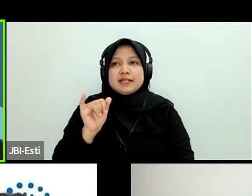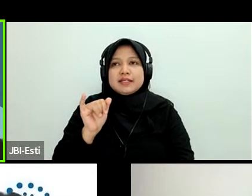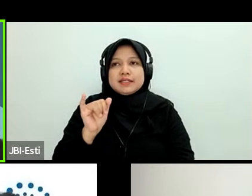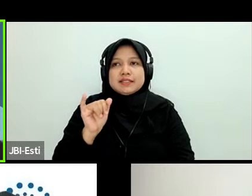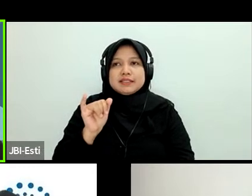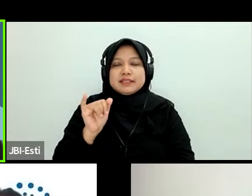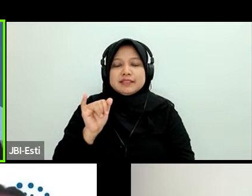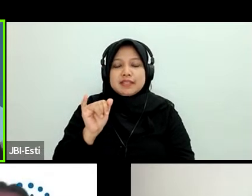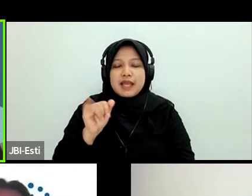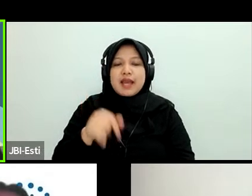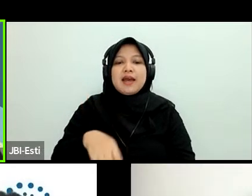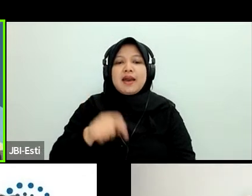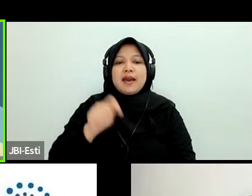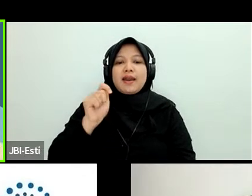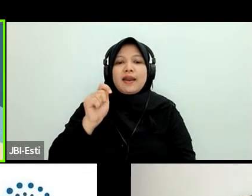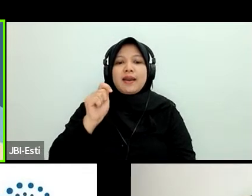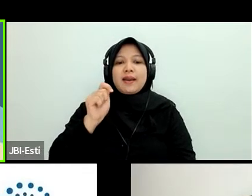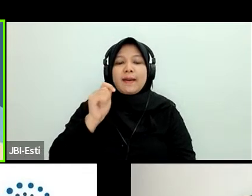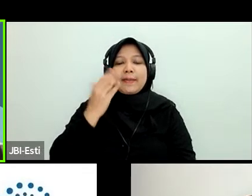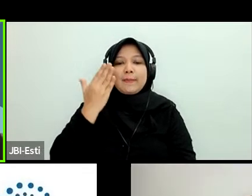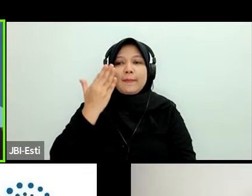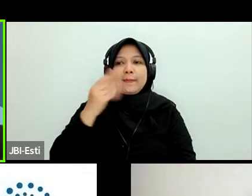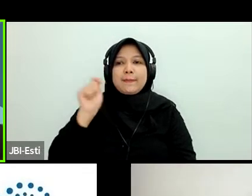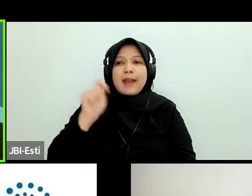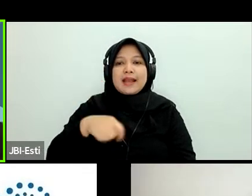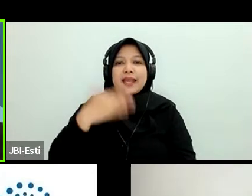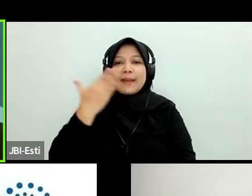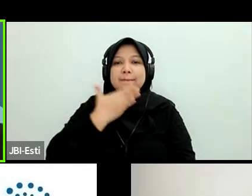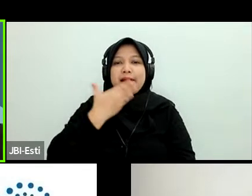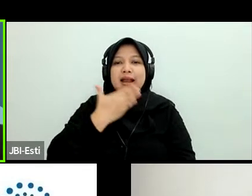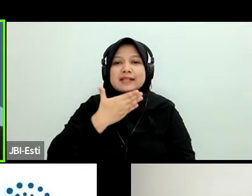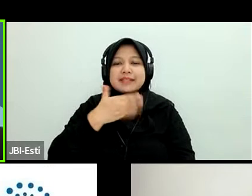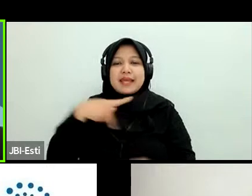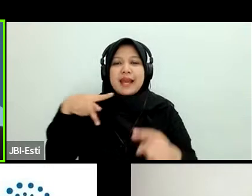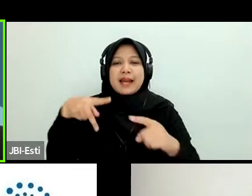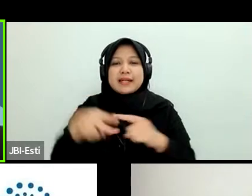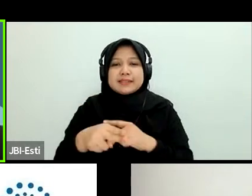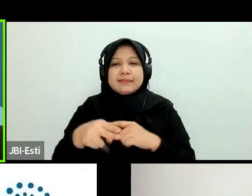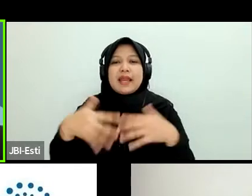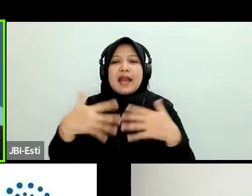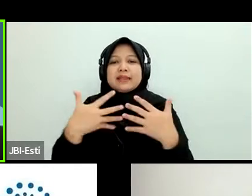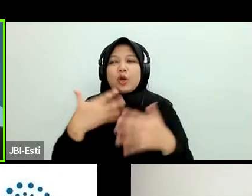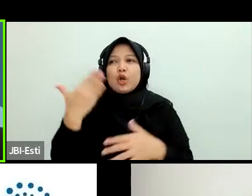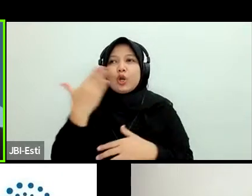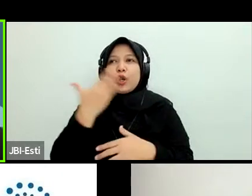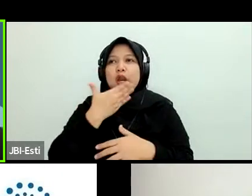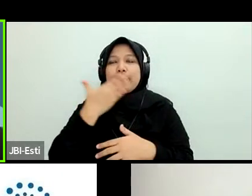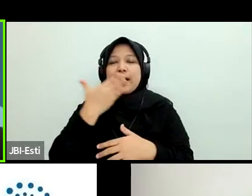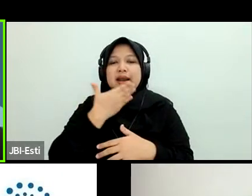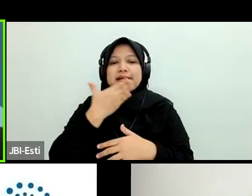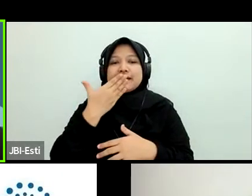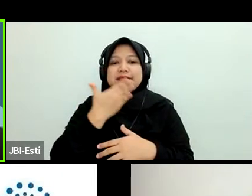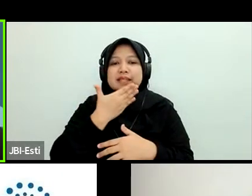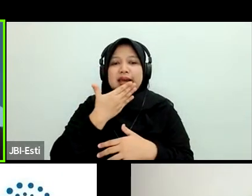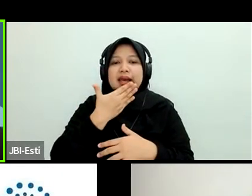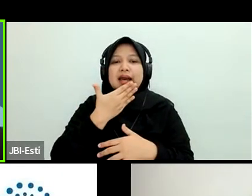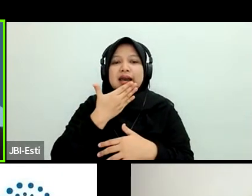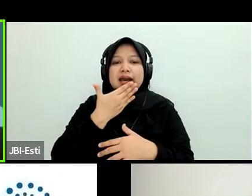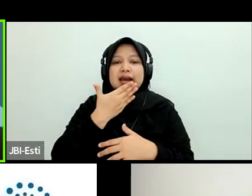sebagai bahasa resmi atau bahasa negara gitu ya dalam dalam dokumen-dokumen